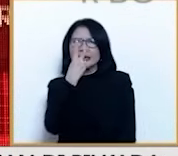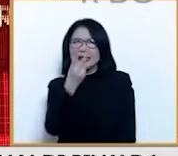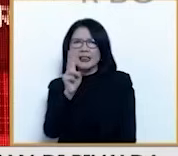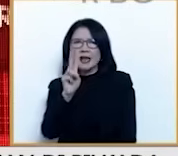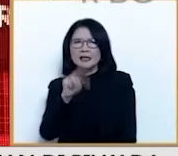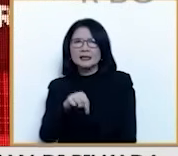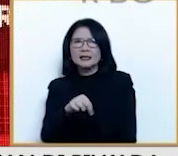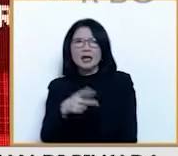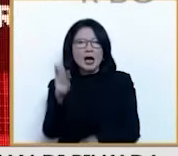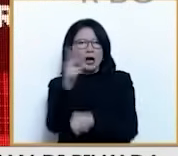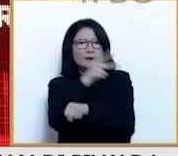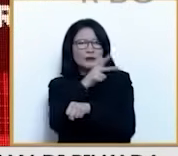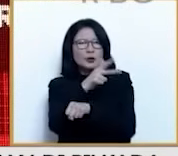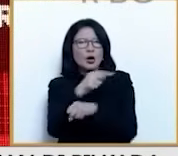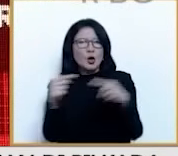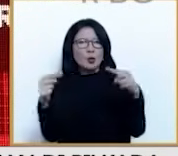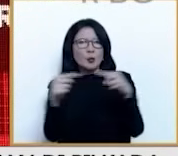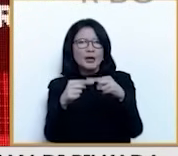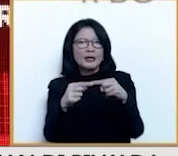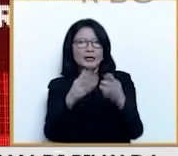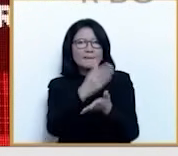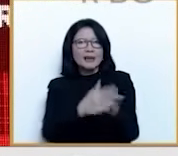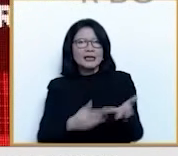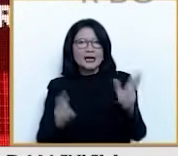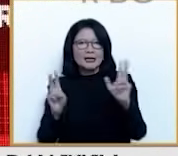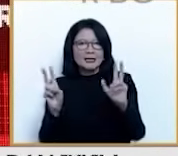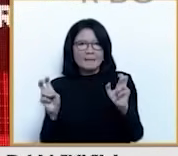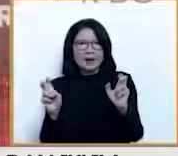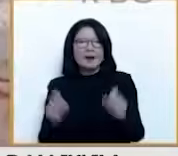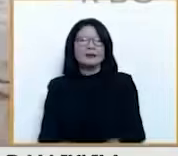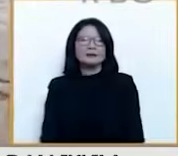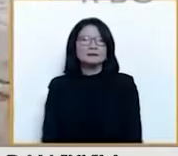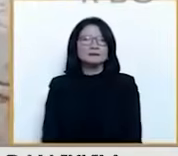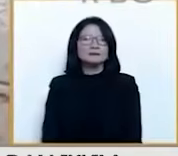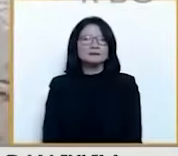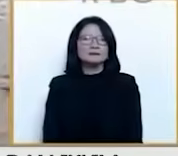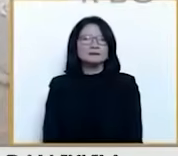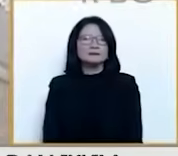kembali video yang berkaitan dengan subtema berikut ini.